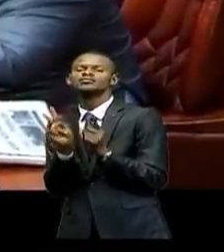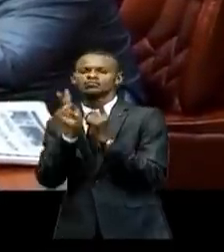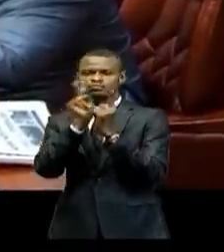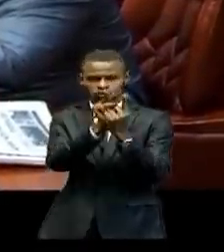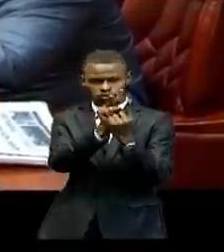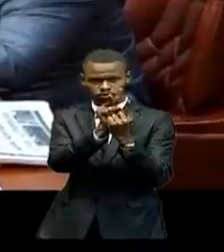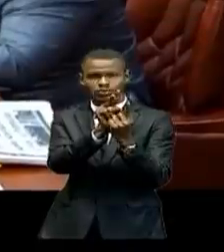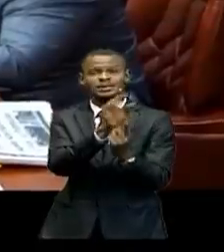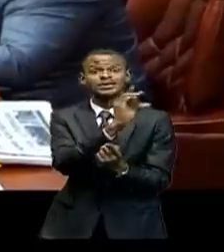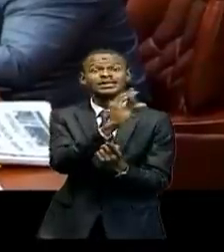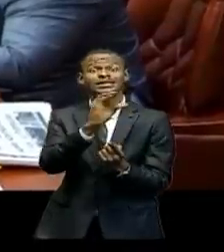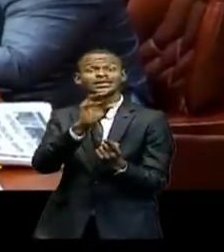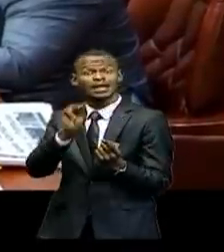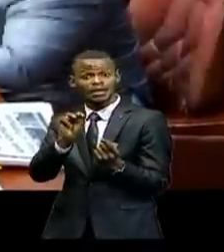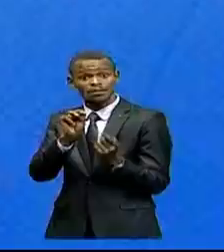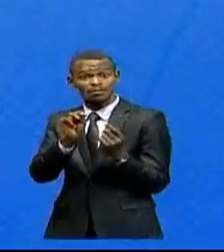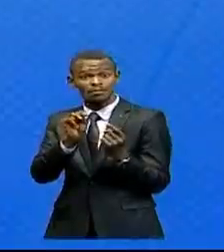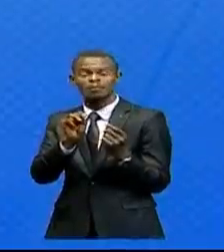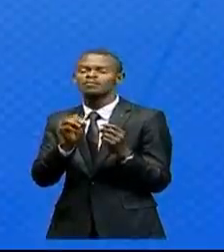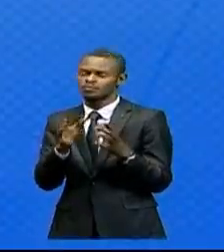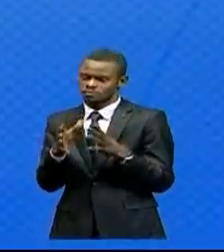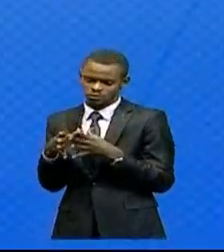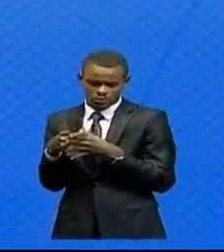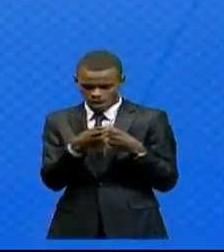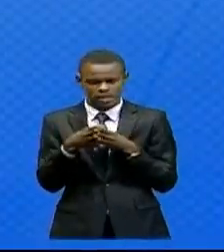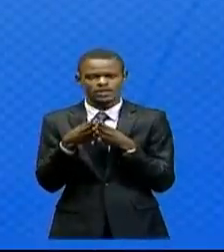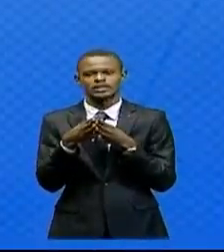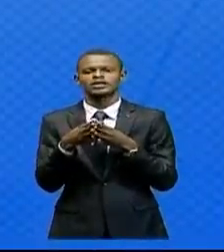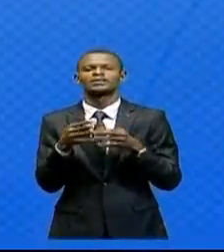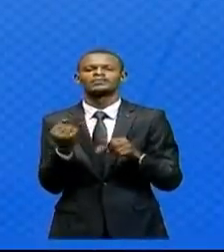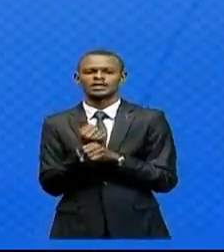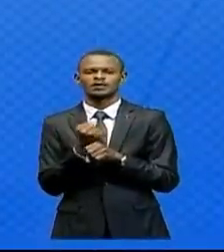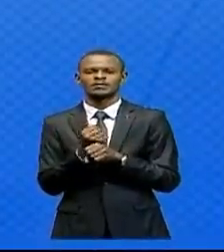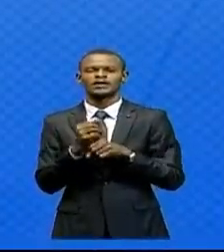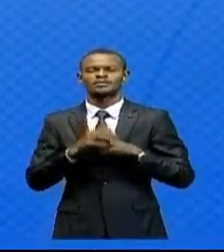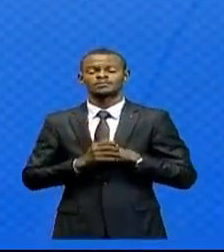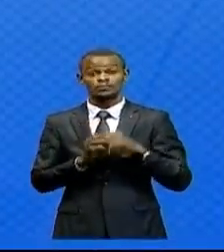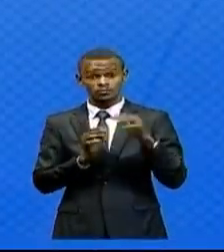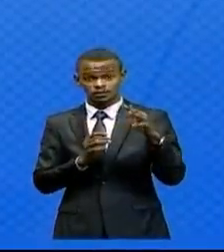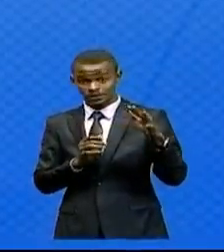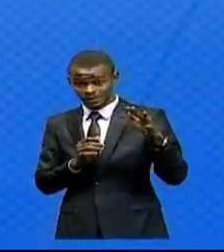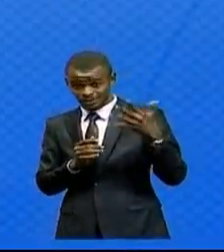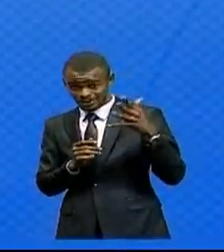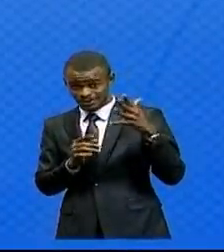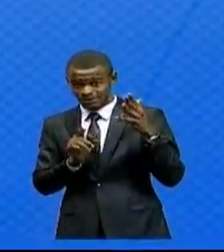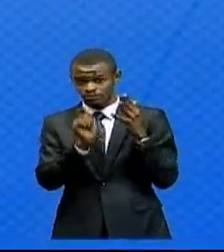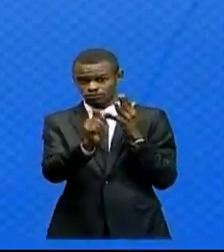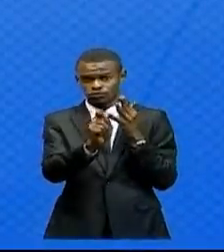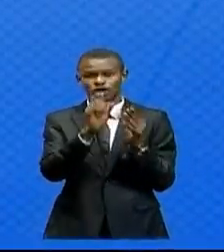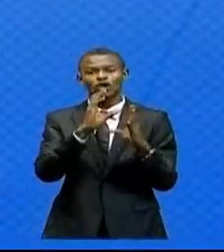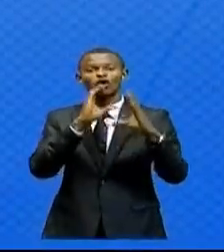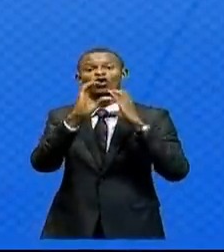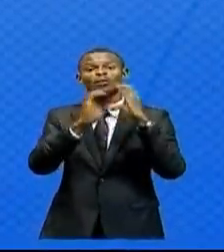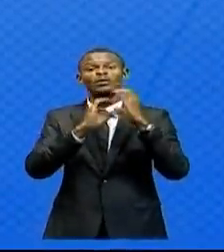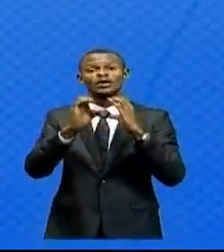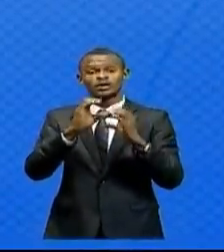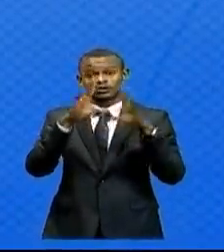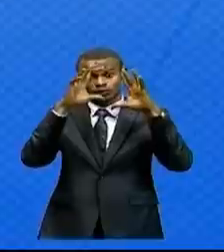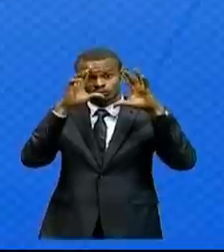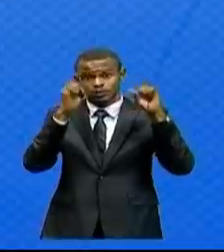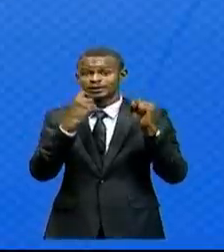et dans cette campagne patriotique. Le cinquième point de la communication du président de la République a porté sur des